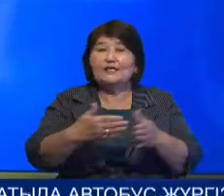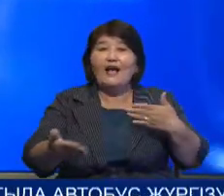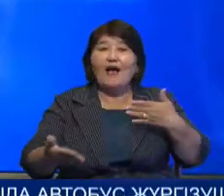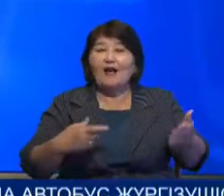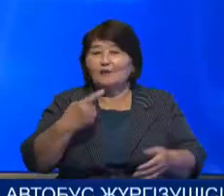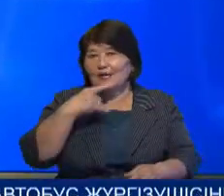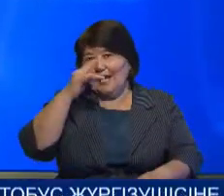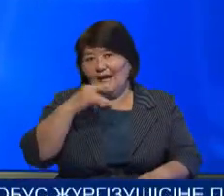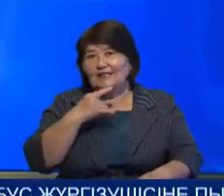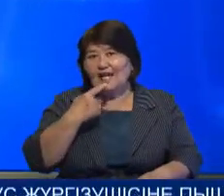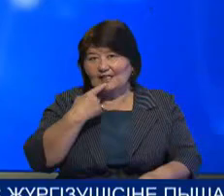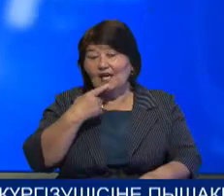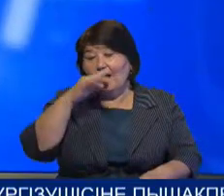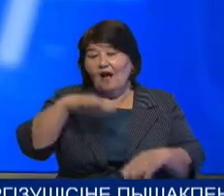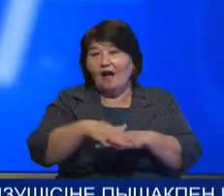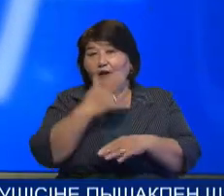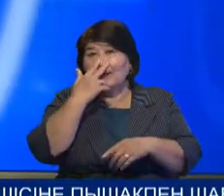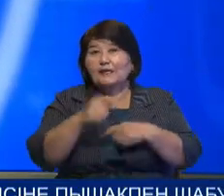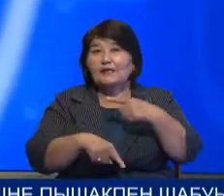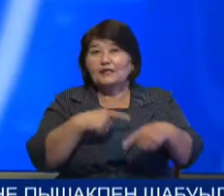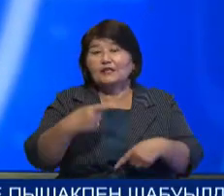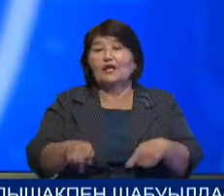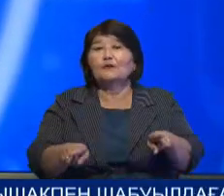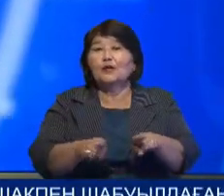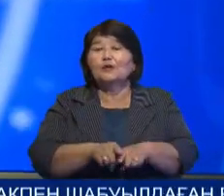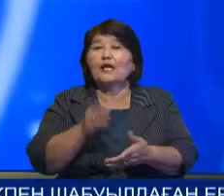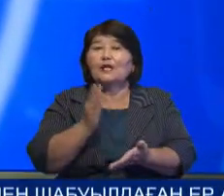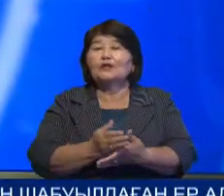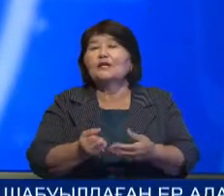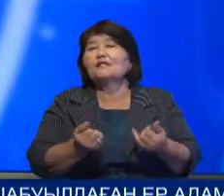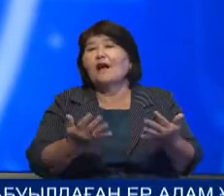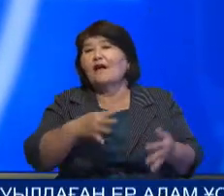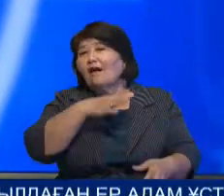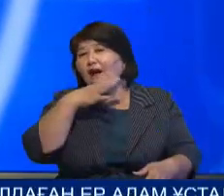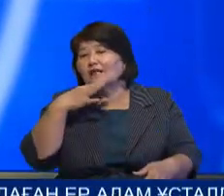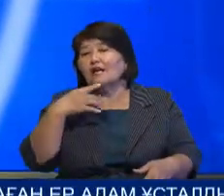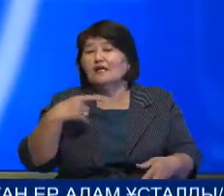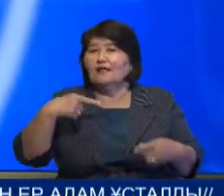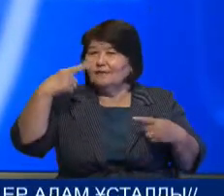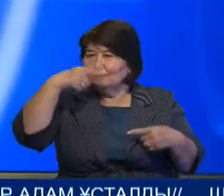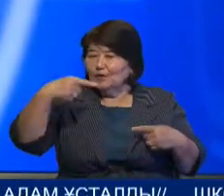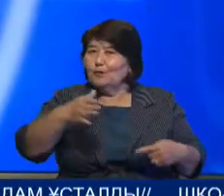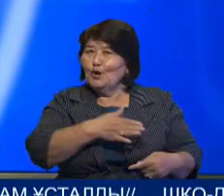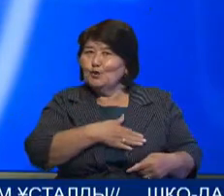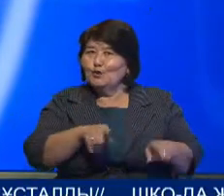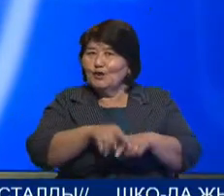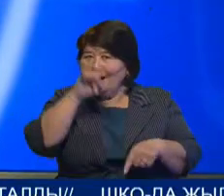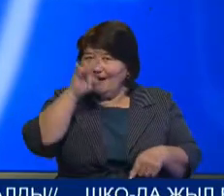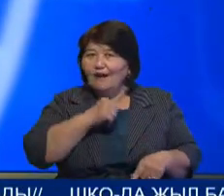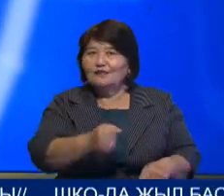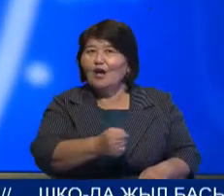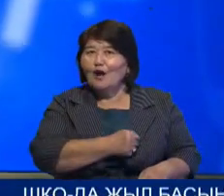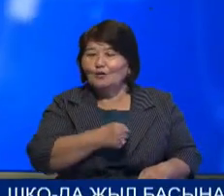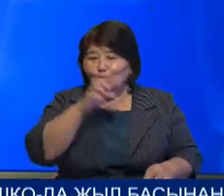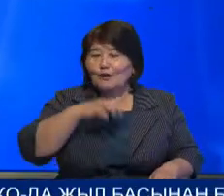тілі қазақ тілі. Халқымыздың салт-дәстүр мен әдеп-ғұрпын ұстанатыны қаншама. Қаны бөлек болғанымен жүрегі қазақ деп соғатын, ел